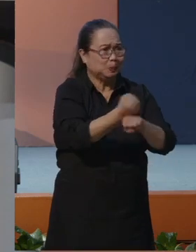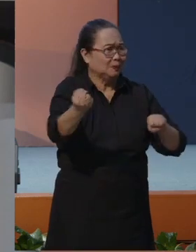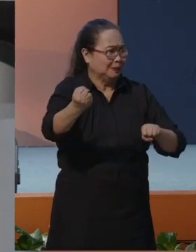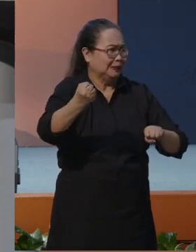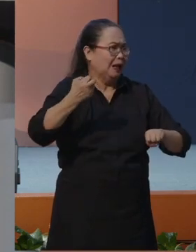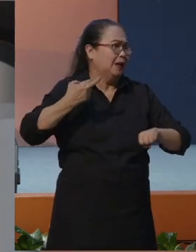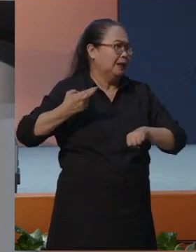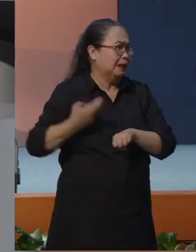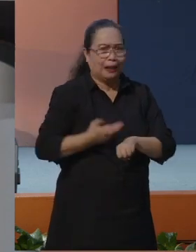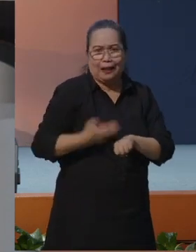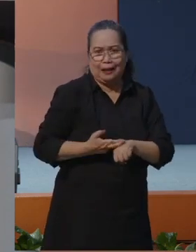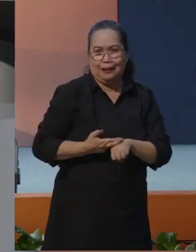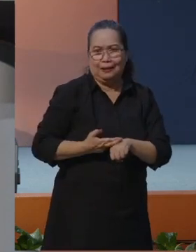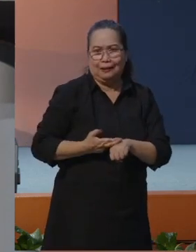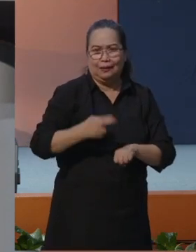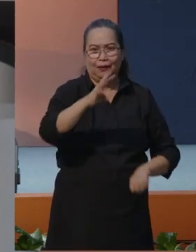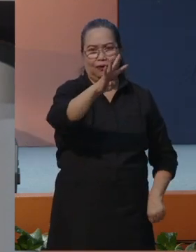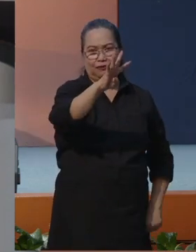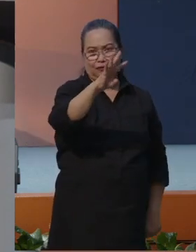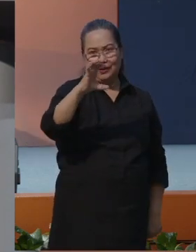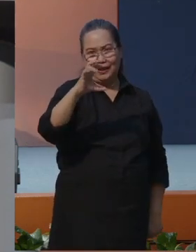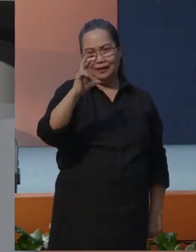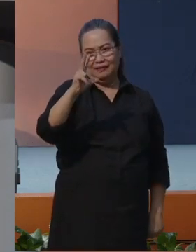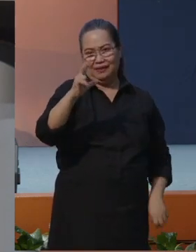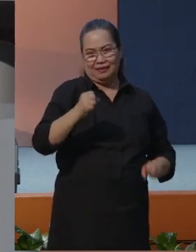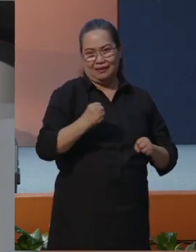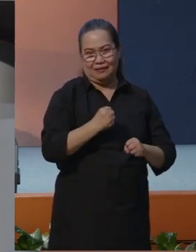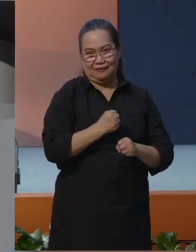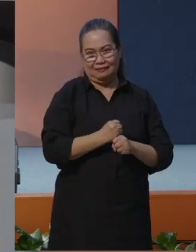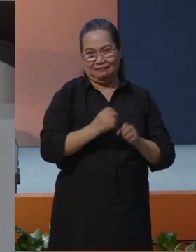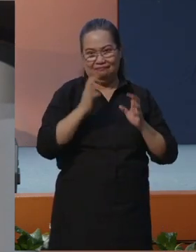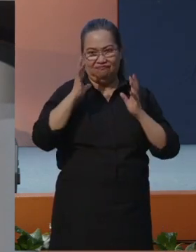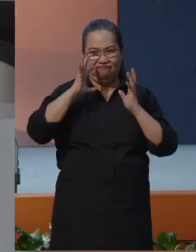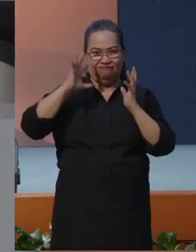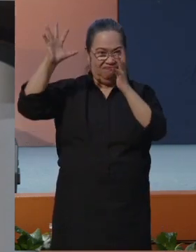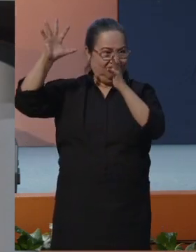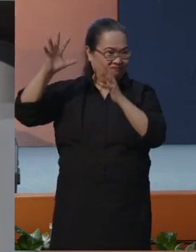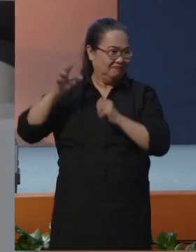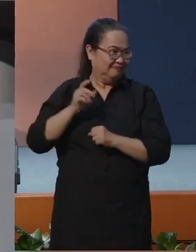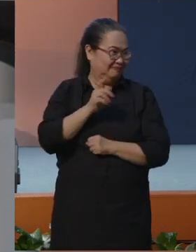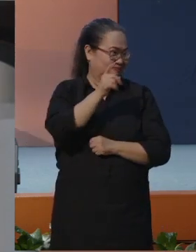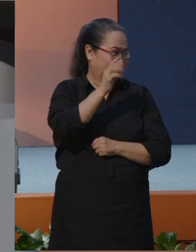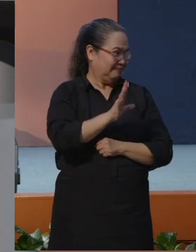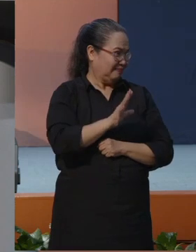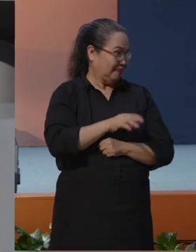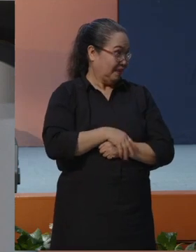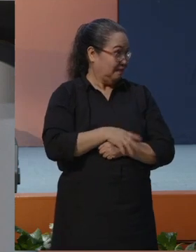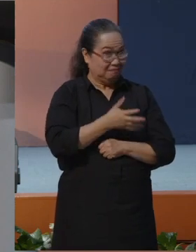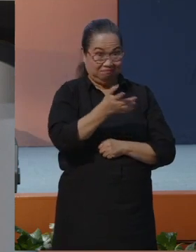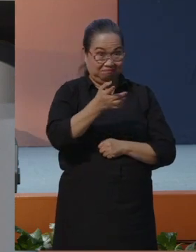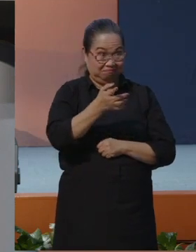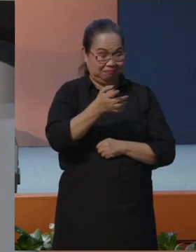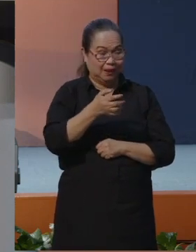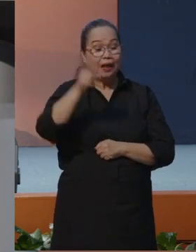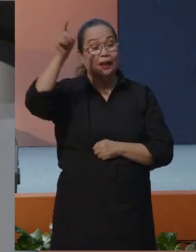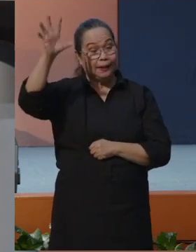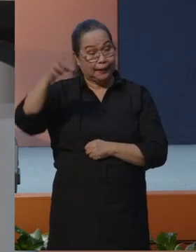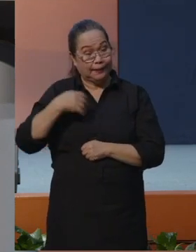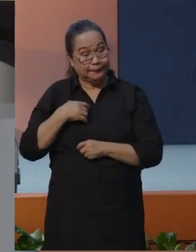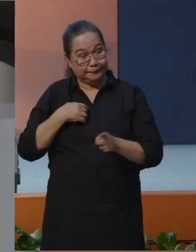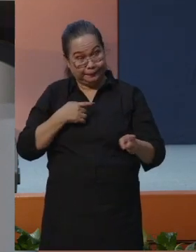po. 430 years. Pinabayaan na lang niya. Ayaw niyo sa akin? Kung ayaw